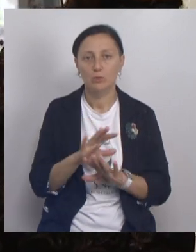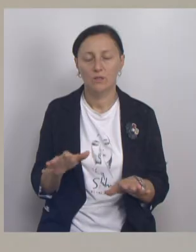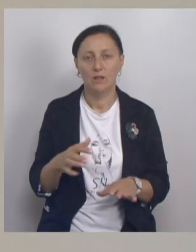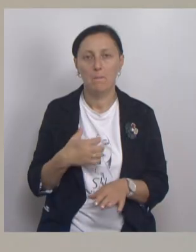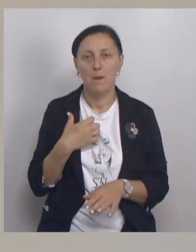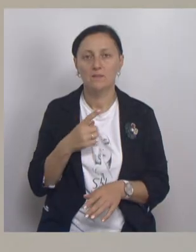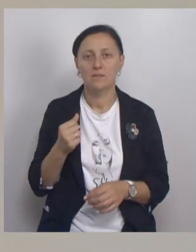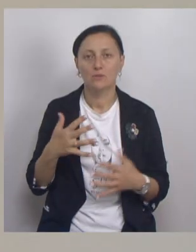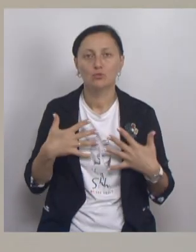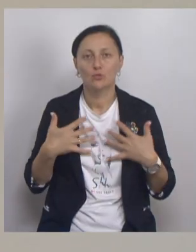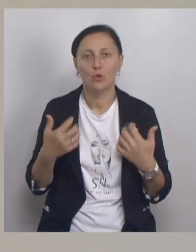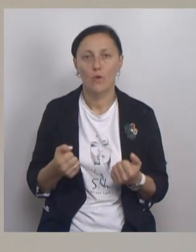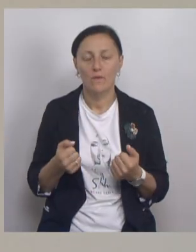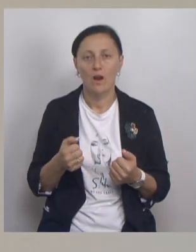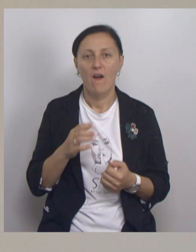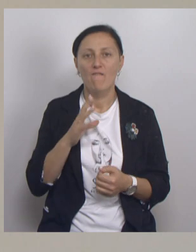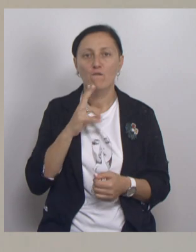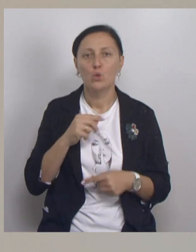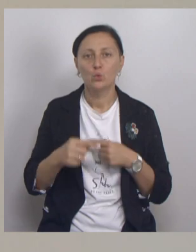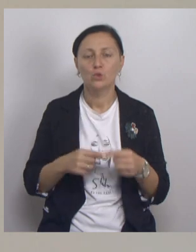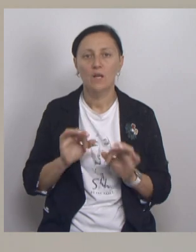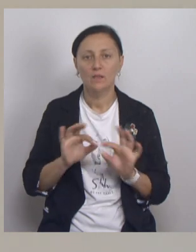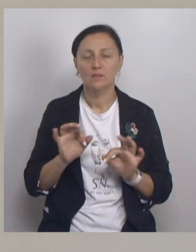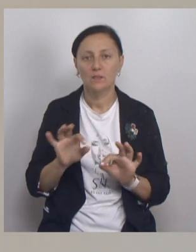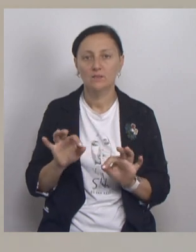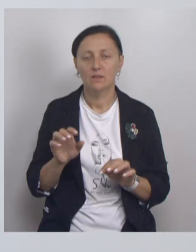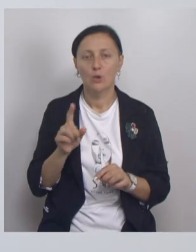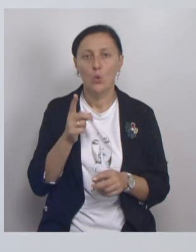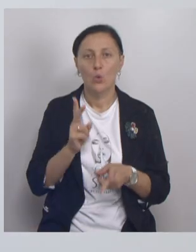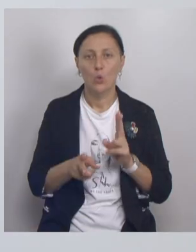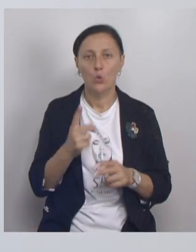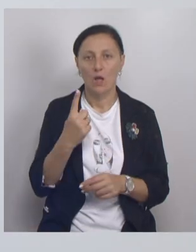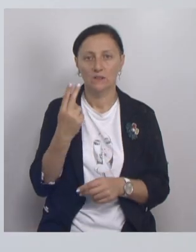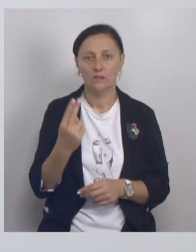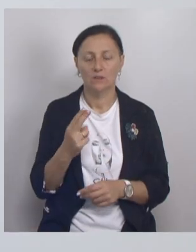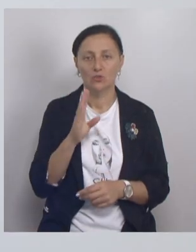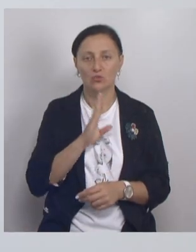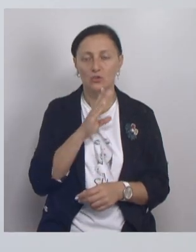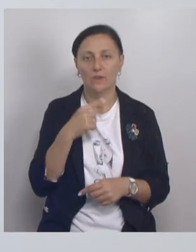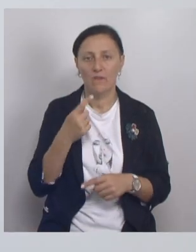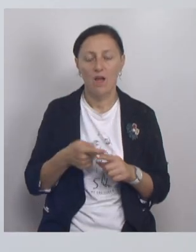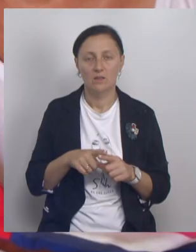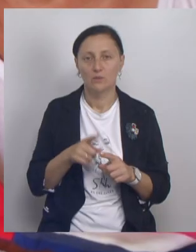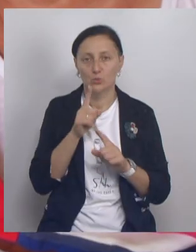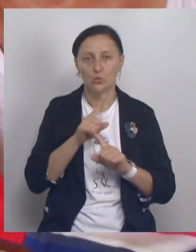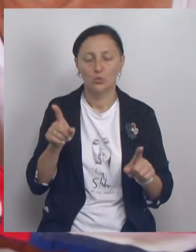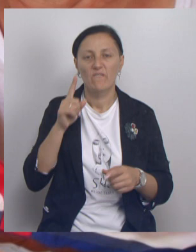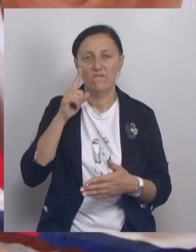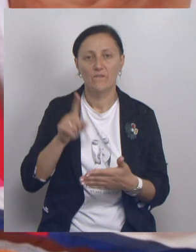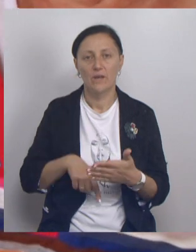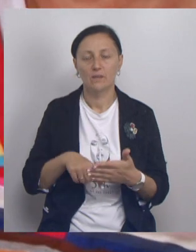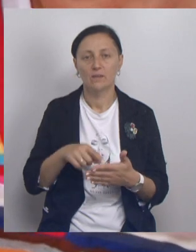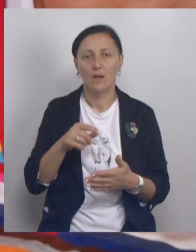за здоровье. Уже после внучка рассказала, уцелела одна только кухня. Женщина называет это настоящим чудом. Верит, огонь не